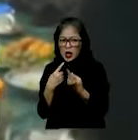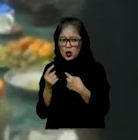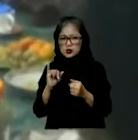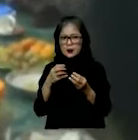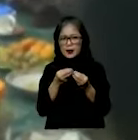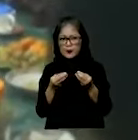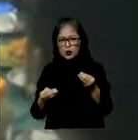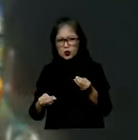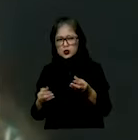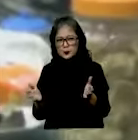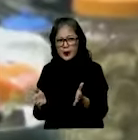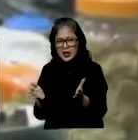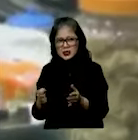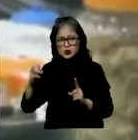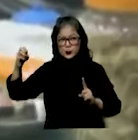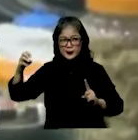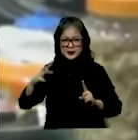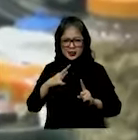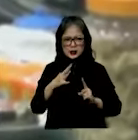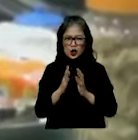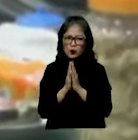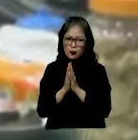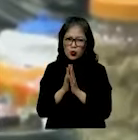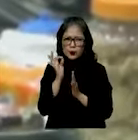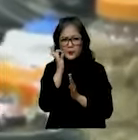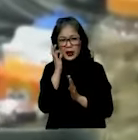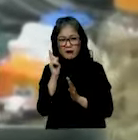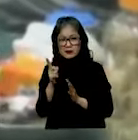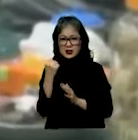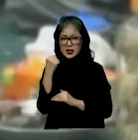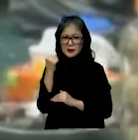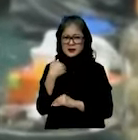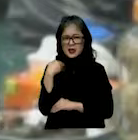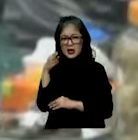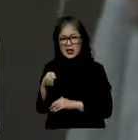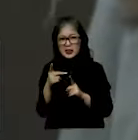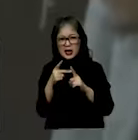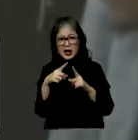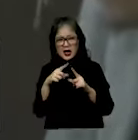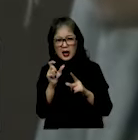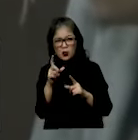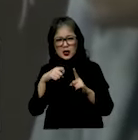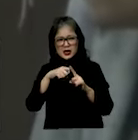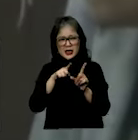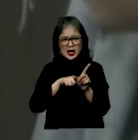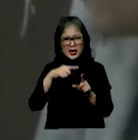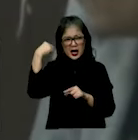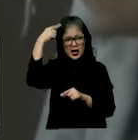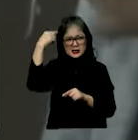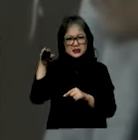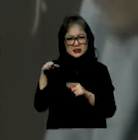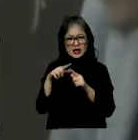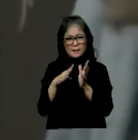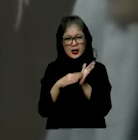pengasuh Pesantren Anis juga menyampaikan permohonan maaf karena tidak bisa menghadiri haul k. h zamr ke-27 dalam